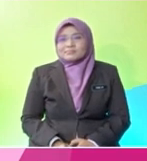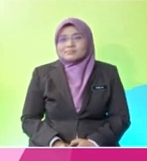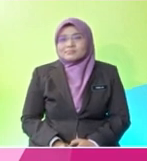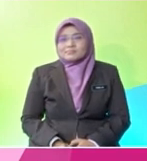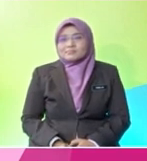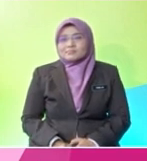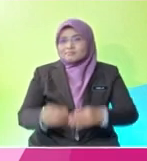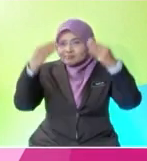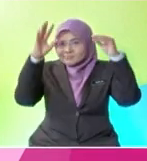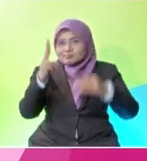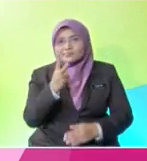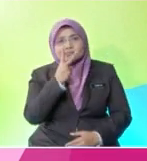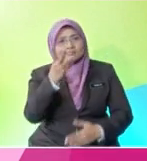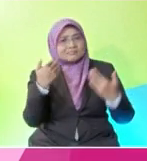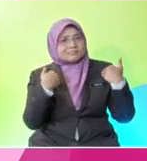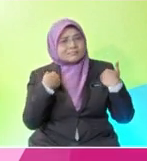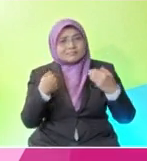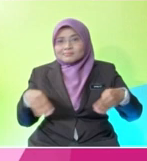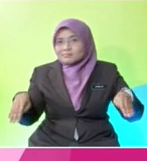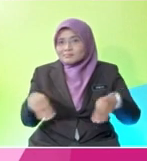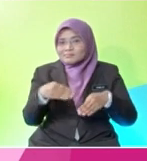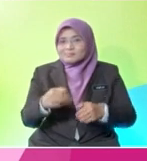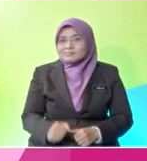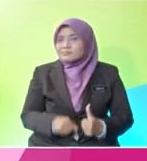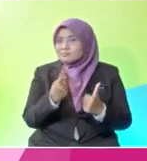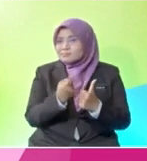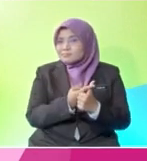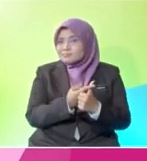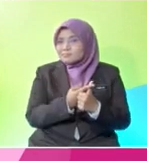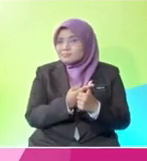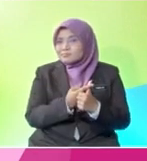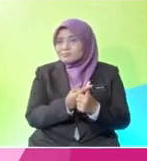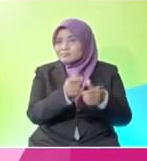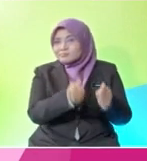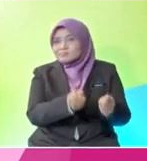bu nampak Ke sini ada bidang eee pengaturan